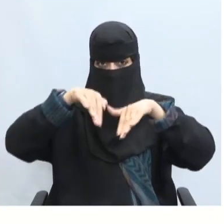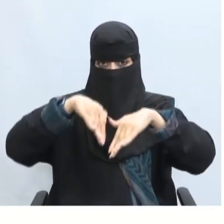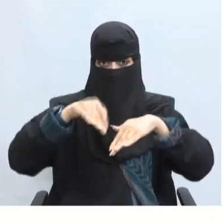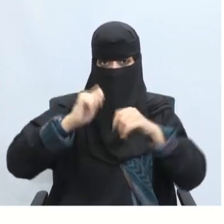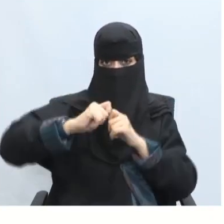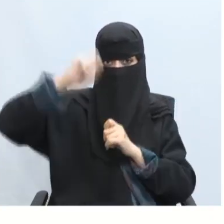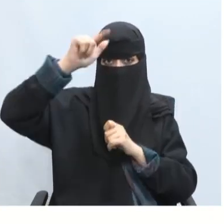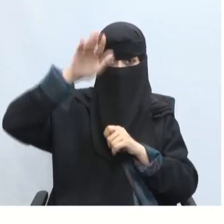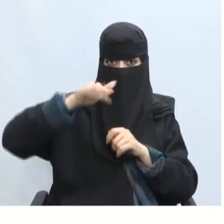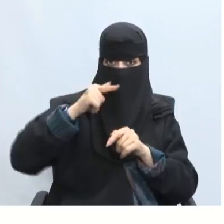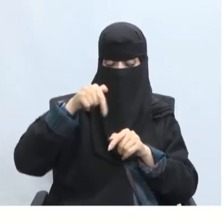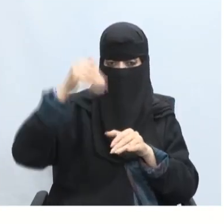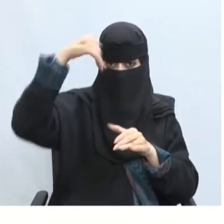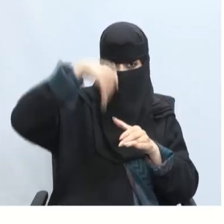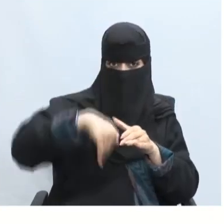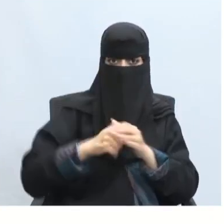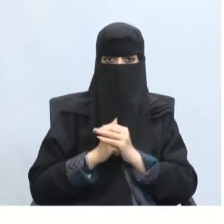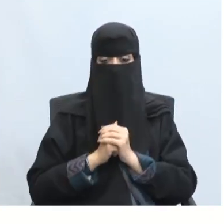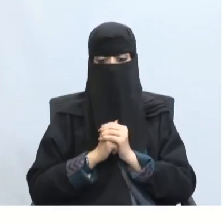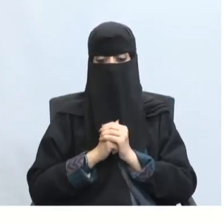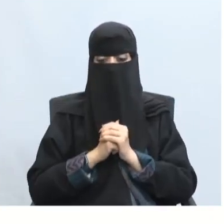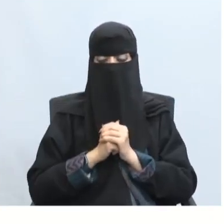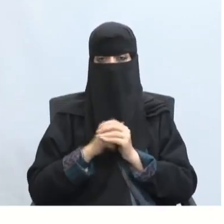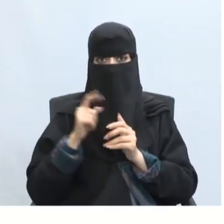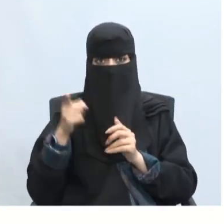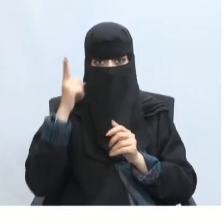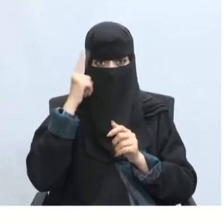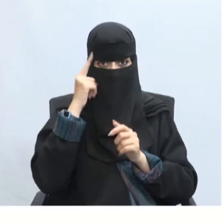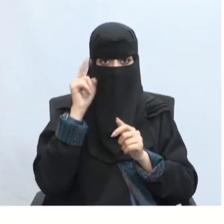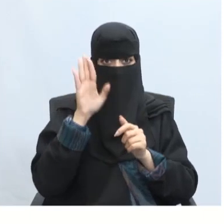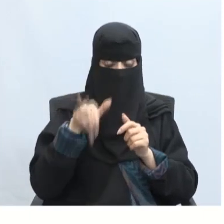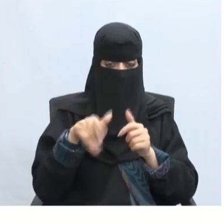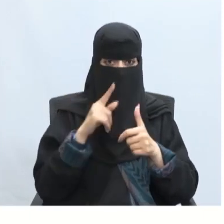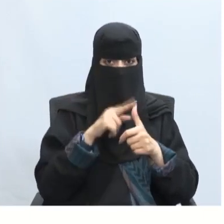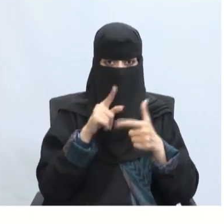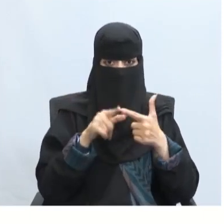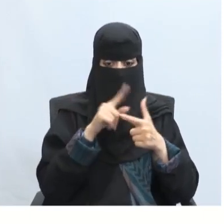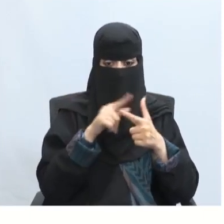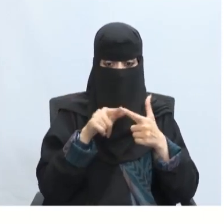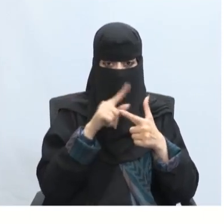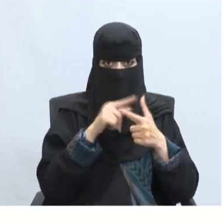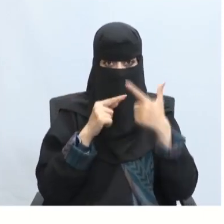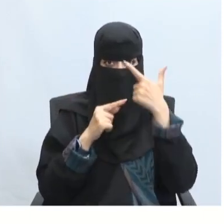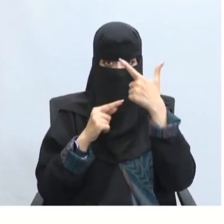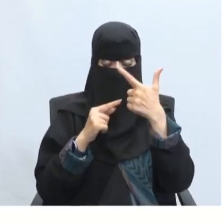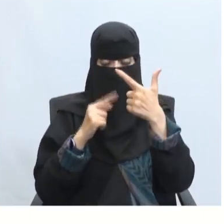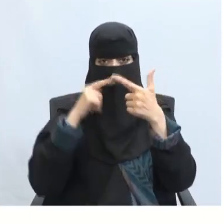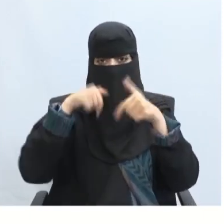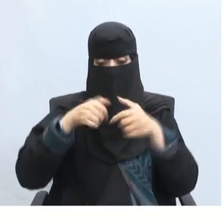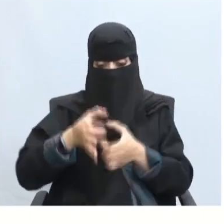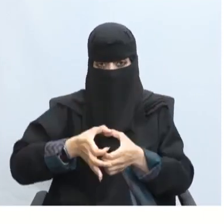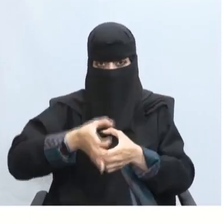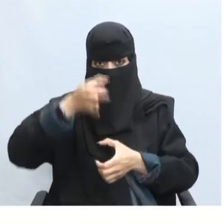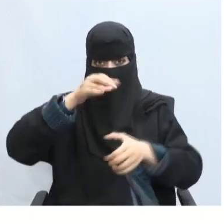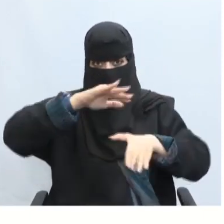الاعلى هي التي تغوص الى الاسفل اذا تعرفنا عزيزي الطالب عزيزتي الطالبه بان حزام